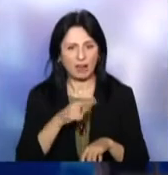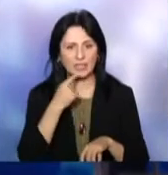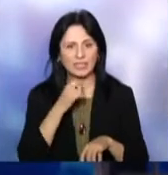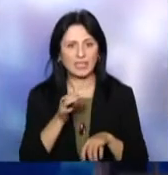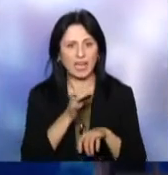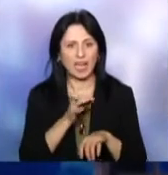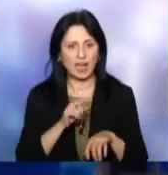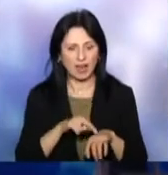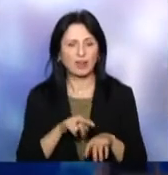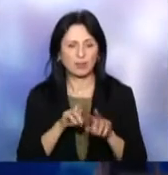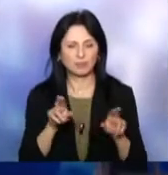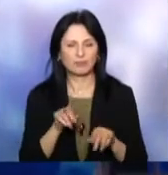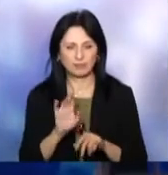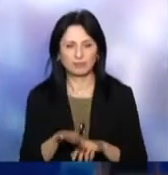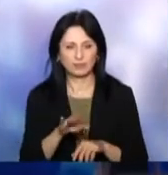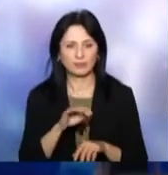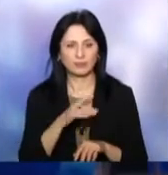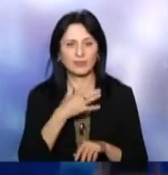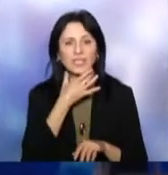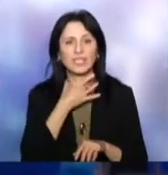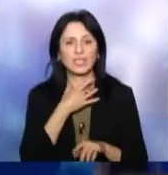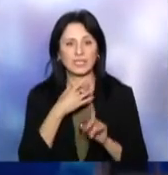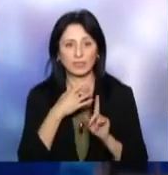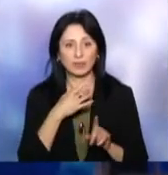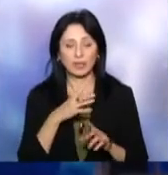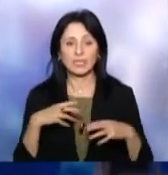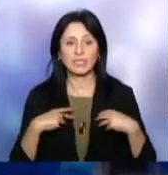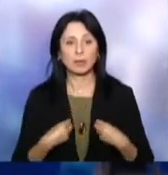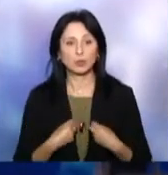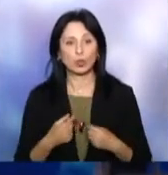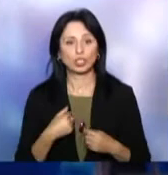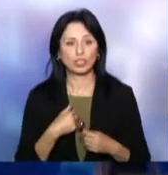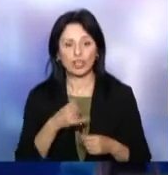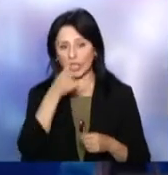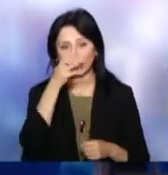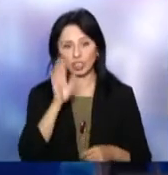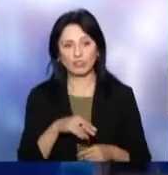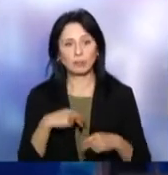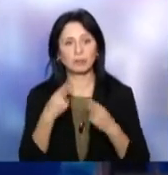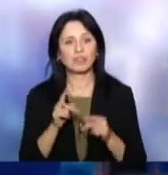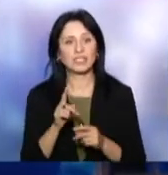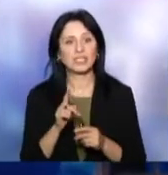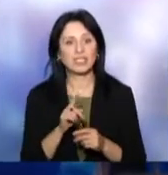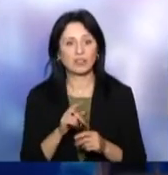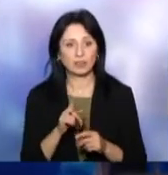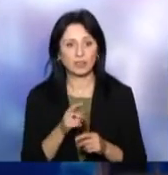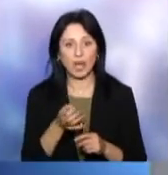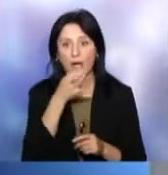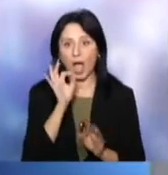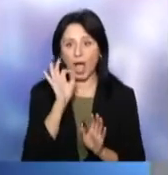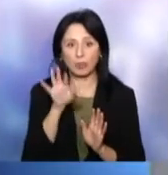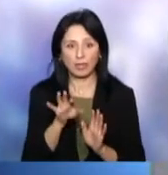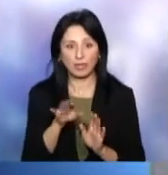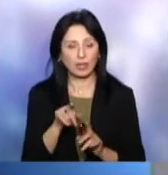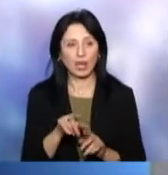ესეთი წანაზარდები განსაკუთრებით კისრის არეში. სამწუხაროდ ჩვენ არ შეგვიძლია მივცეთ რამე აბი ქალბატონს და უთხრათ